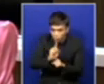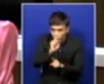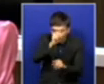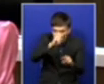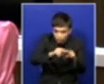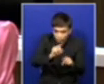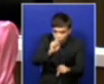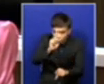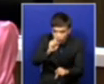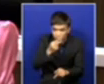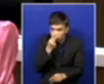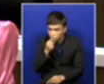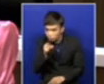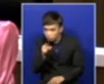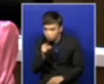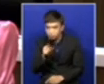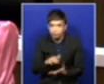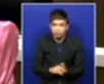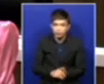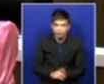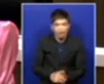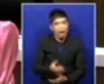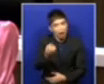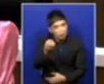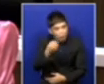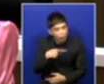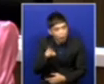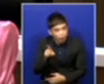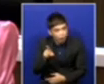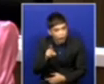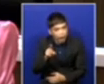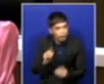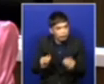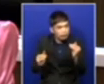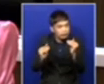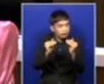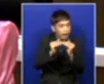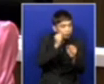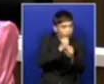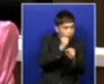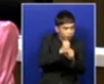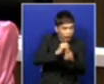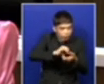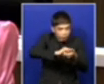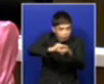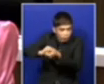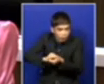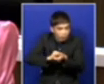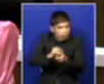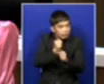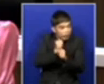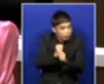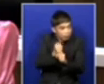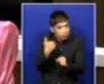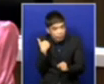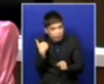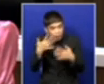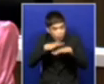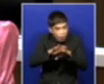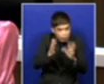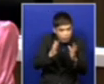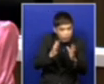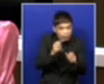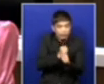และผมถามต่อไปครับว่านี่แหละครับที่ท่านบอกว่าเอกภาพเอกภาพหรือไม่ได้ทำงานเป็นทีมครับสรุปรัฐมนตรีอีก30กว่าค